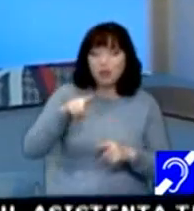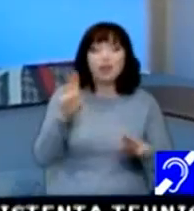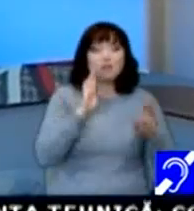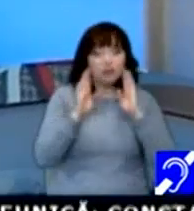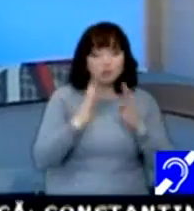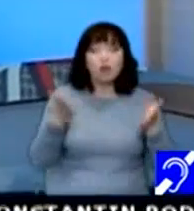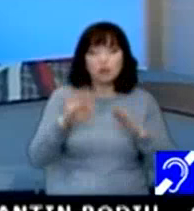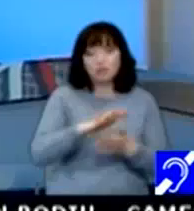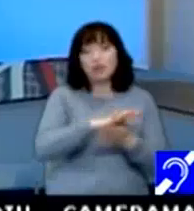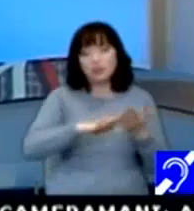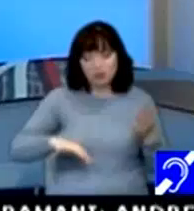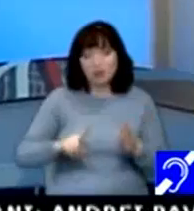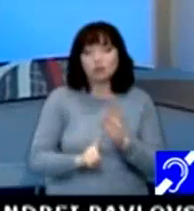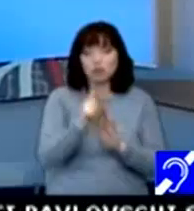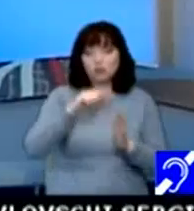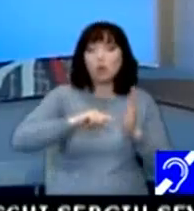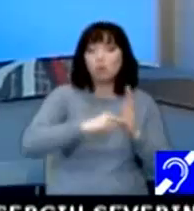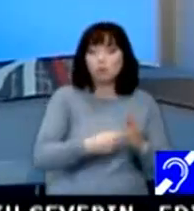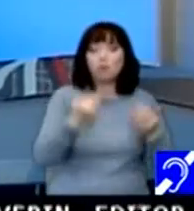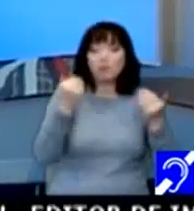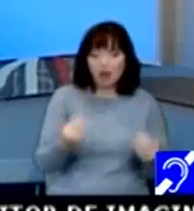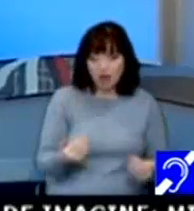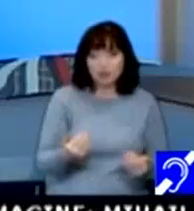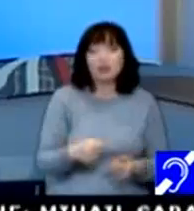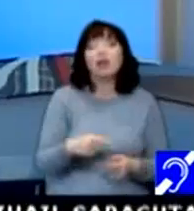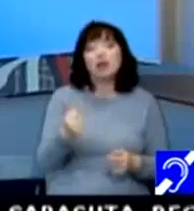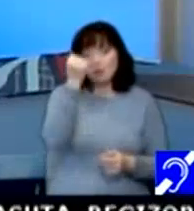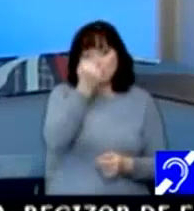Rămâneți alături, imediat începe emisiunea Punctul pe azi. Eu